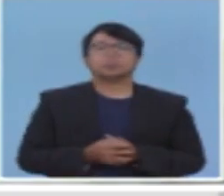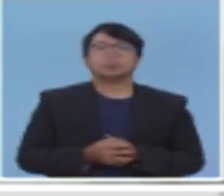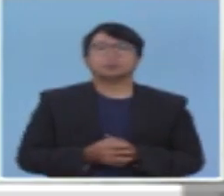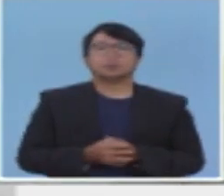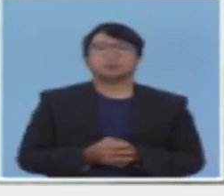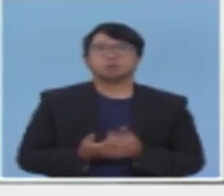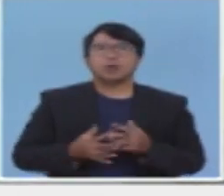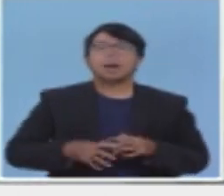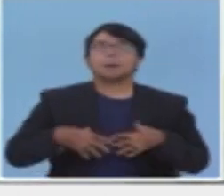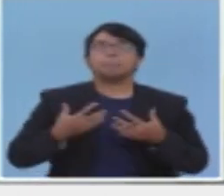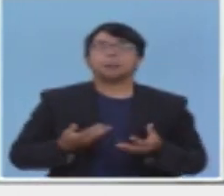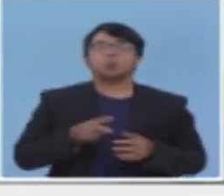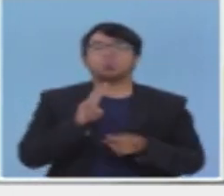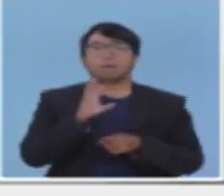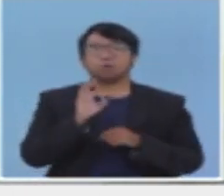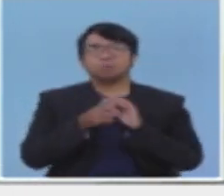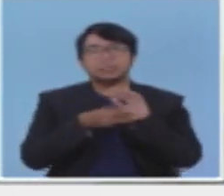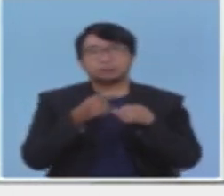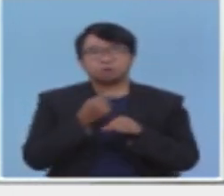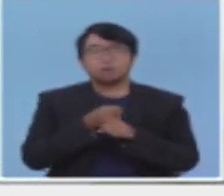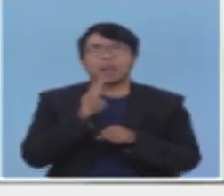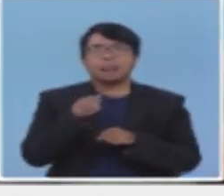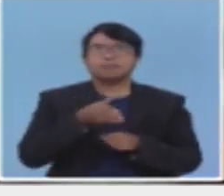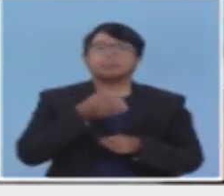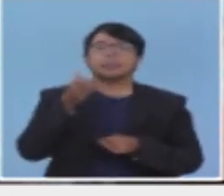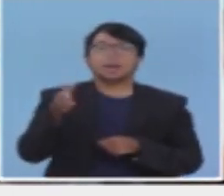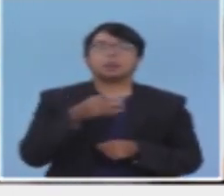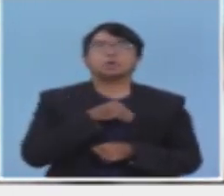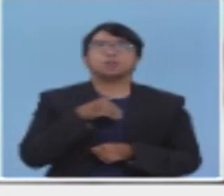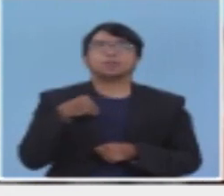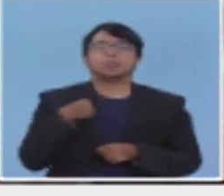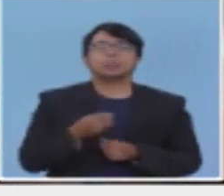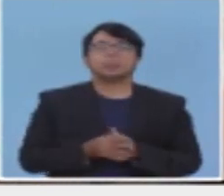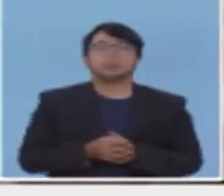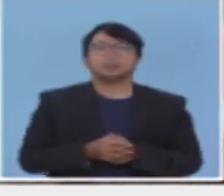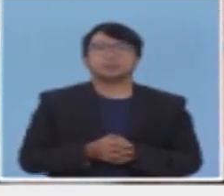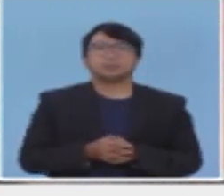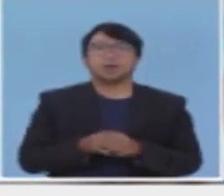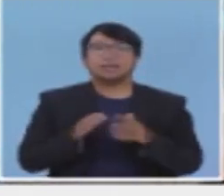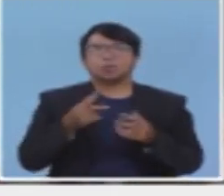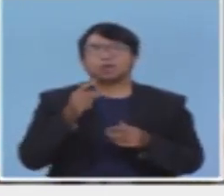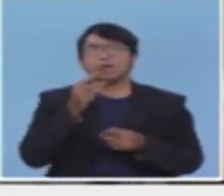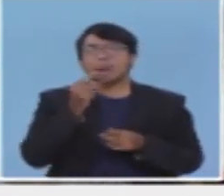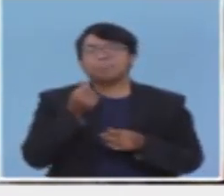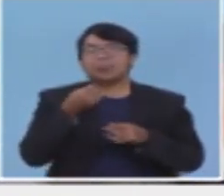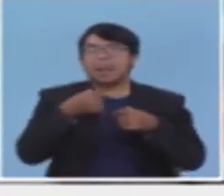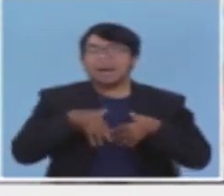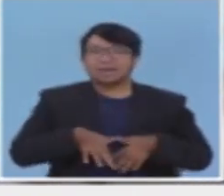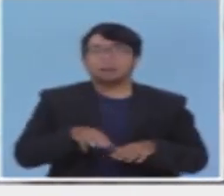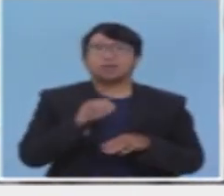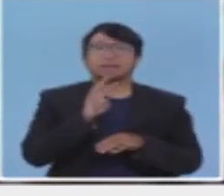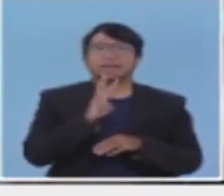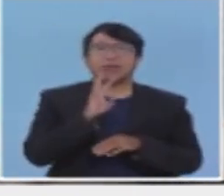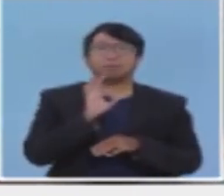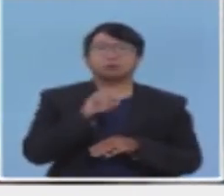sudah mendekati dekat-dekat persalinan di 30-32 minggu sampai 37 minggu. Jadi tetap ada